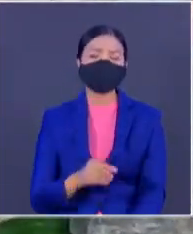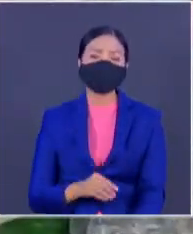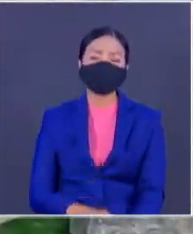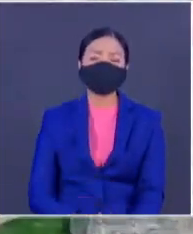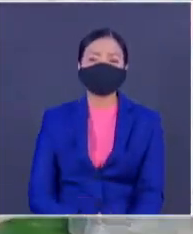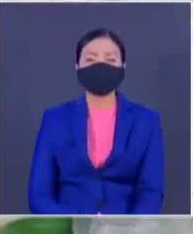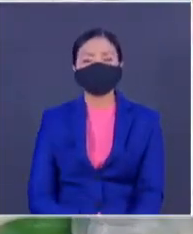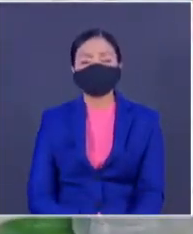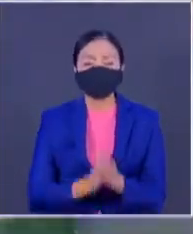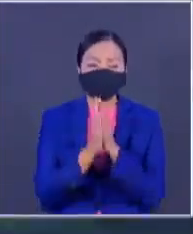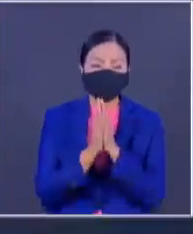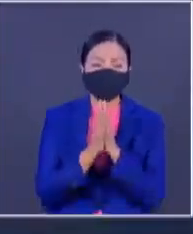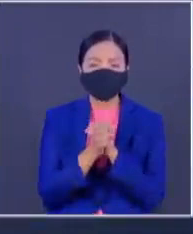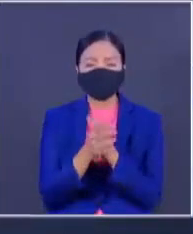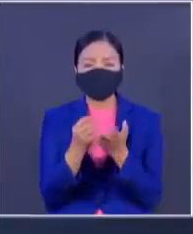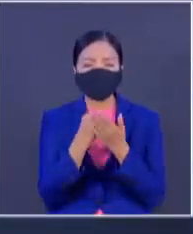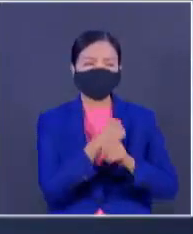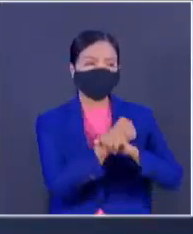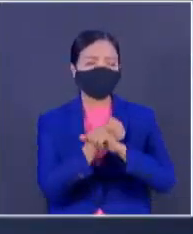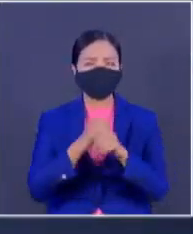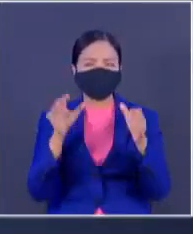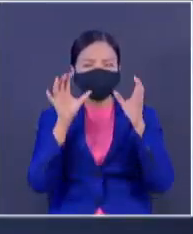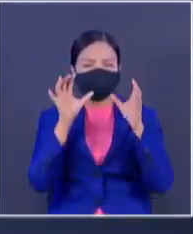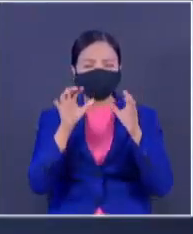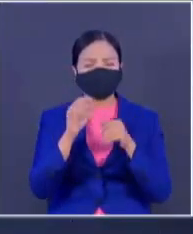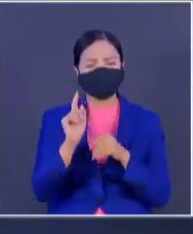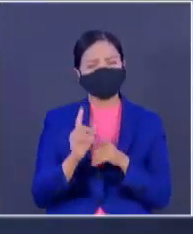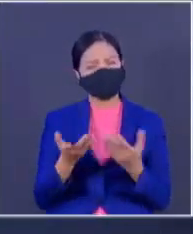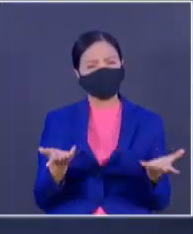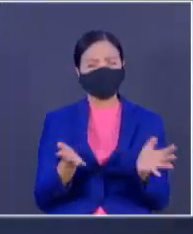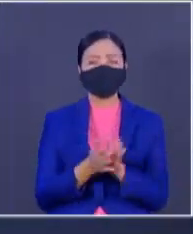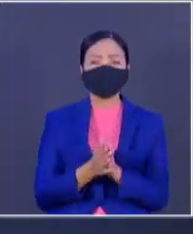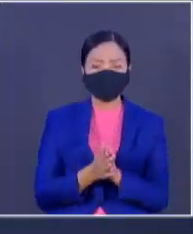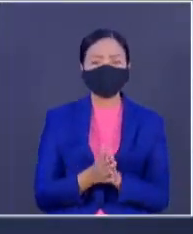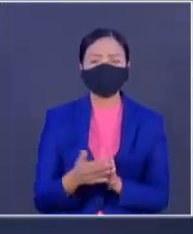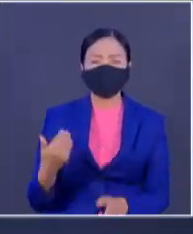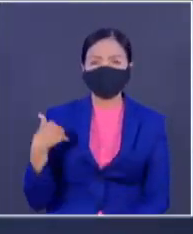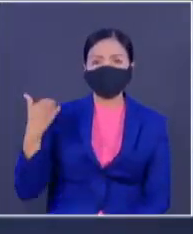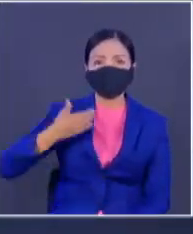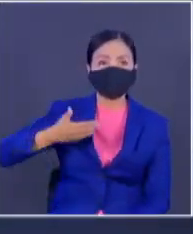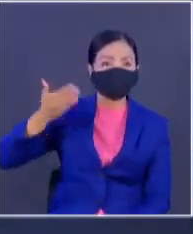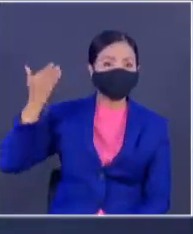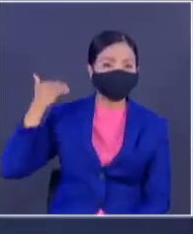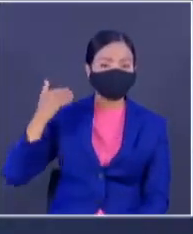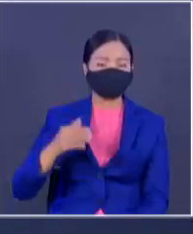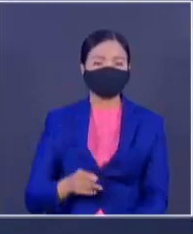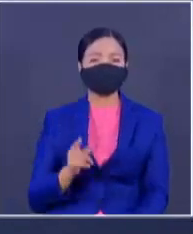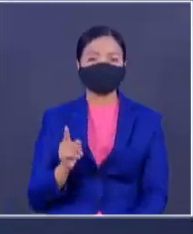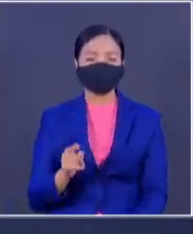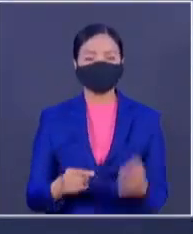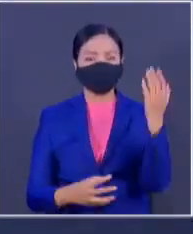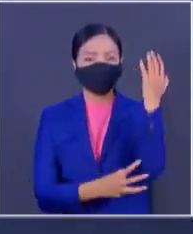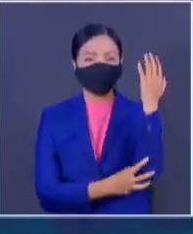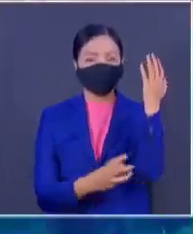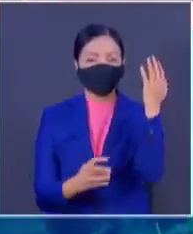ปลุกเสกได้ยังไงแล้วมันไปแก้พูดผีปีศาจมนต์ดำได้ยังไงเขาบอกว่าในอดีตเนี่ยนะครับเขาเอาไพรเหล่านี้เอาหัว